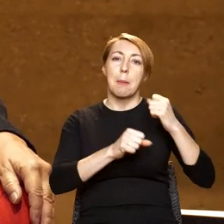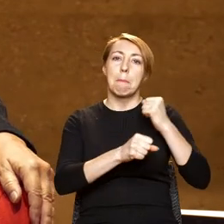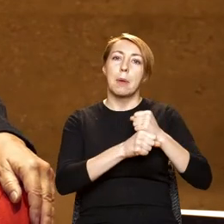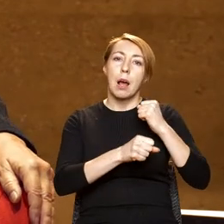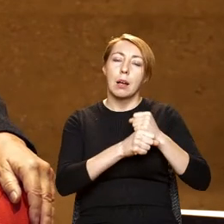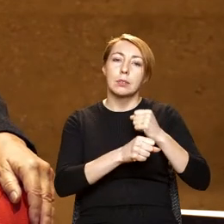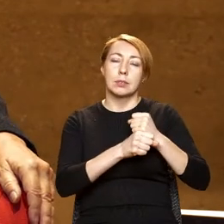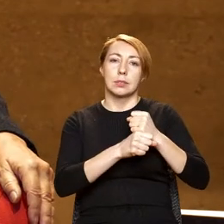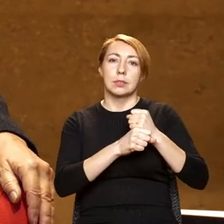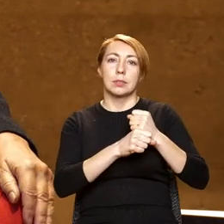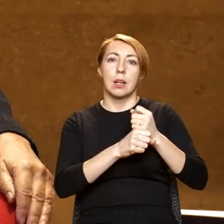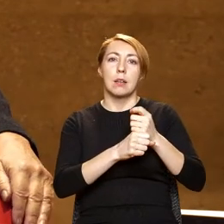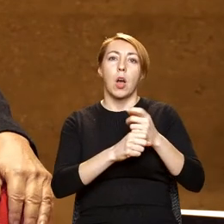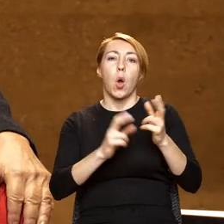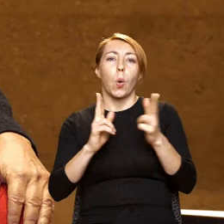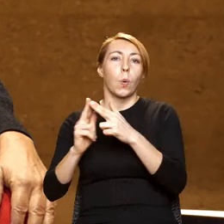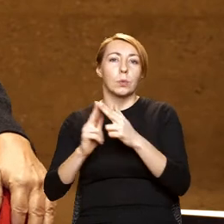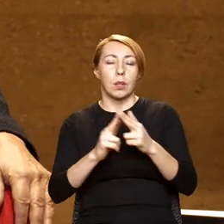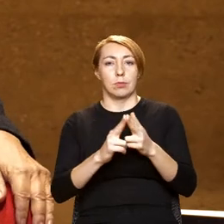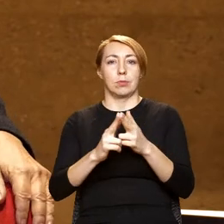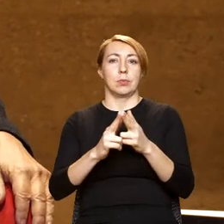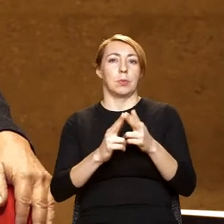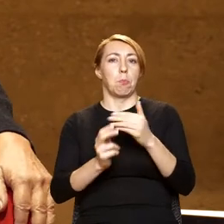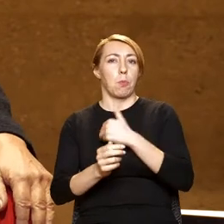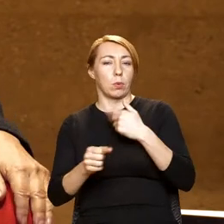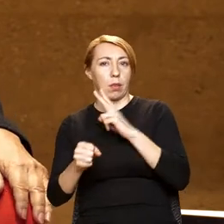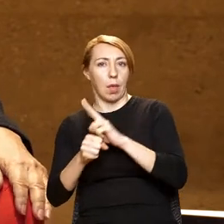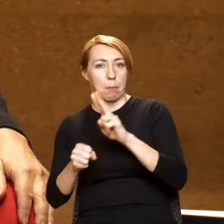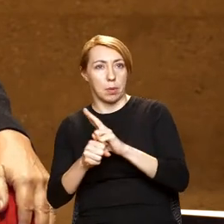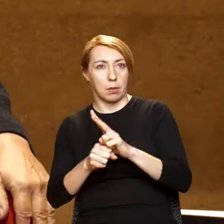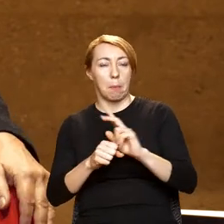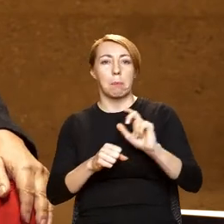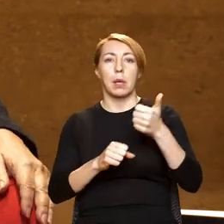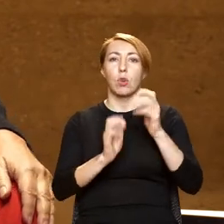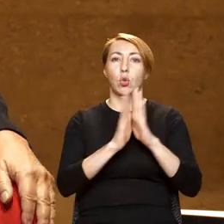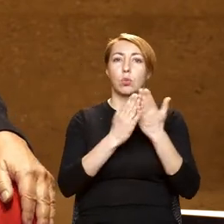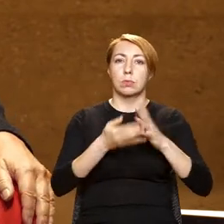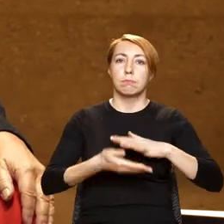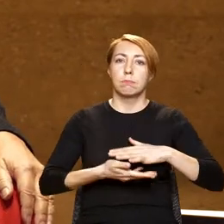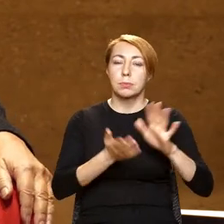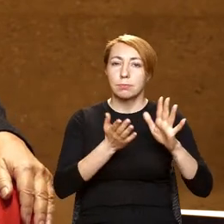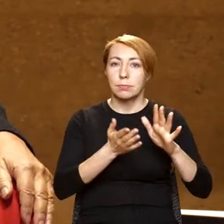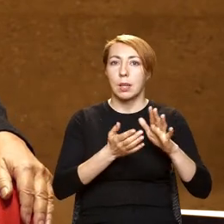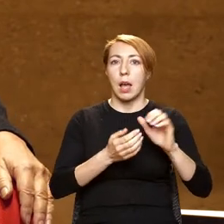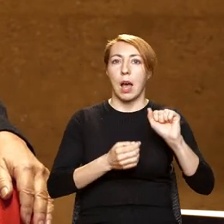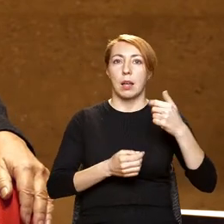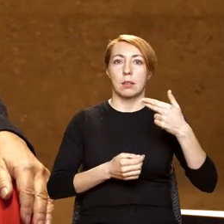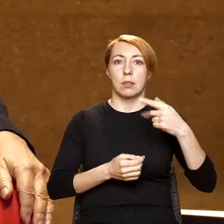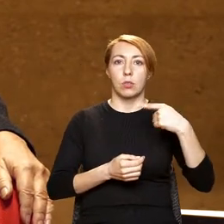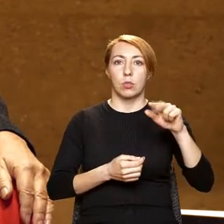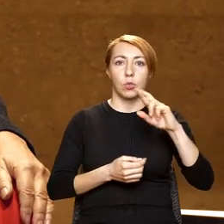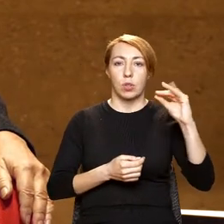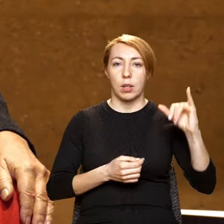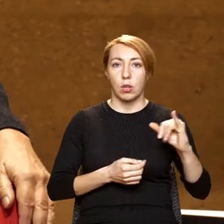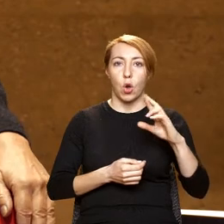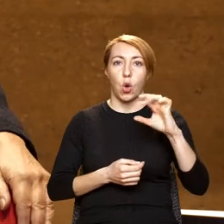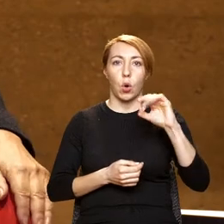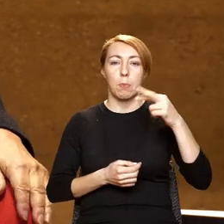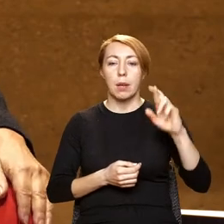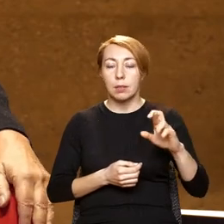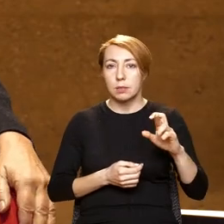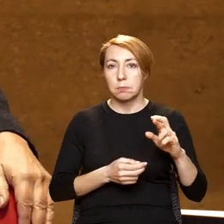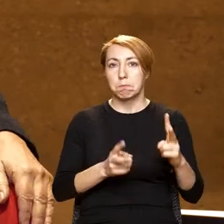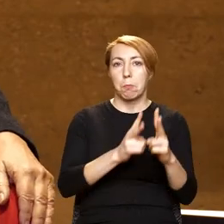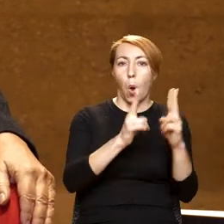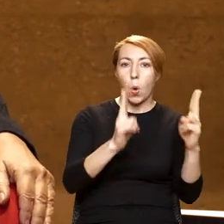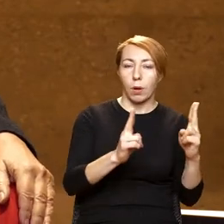stosunków polsko-japońskich i w pierwszym wydaniu książki z Andrzejem Romerem popełniliśmy tę część do